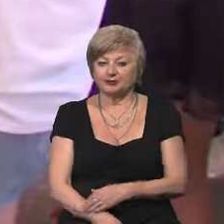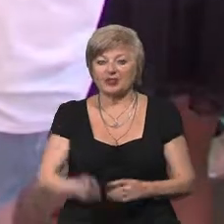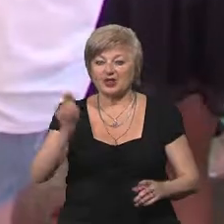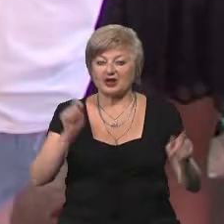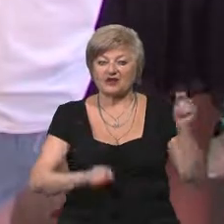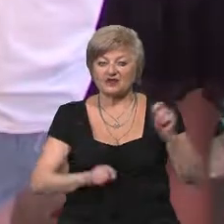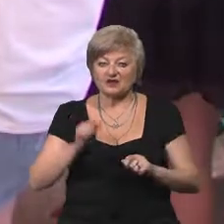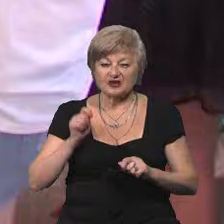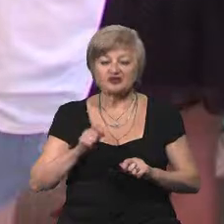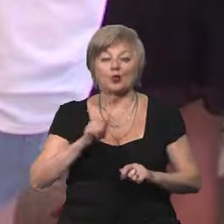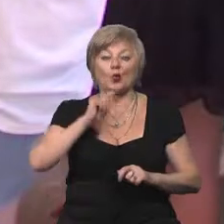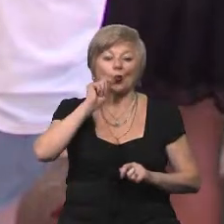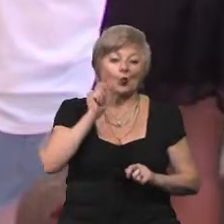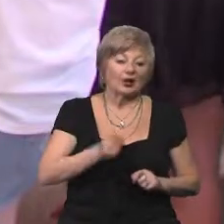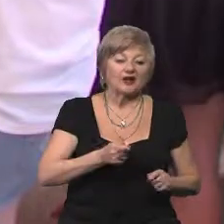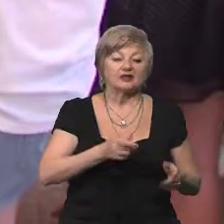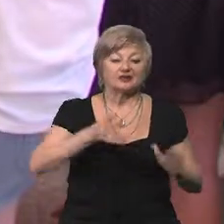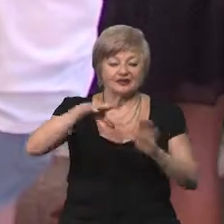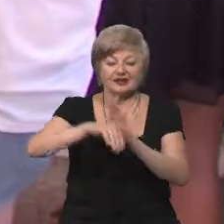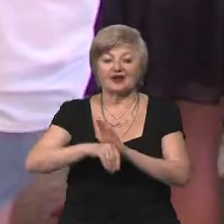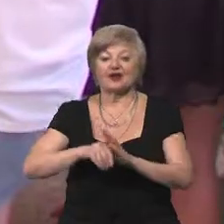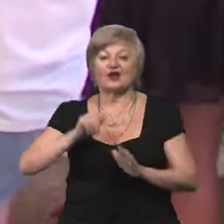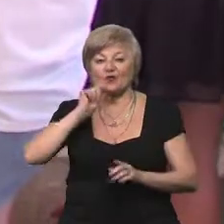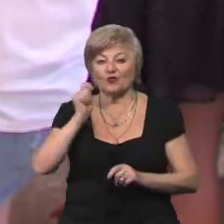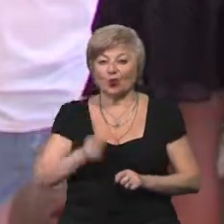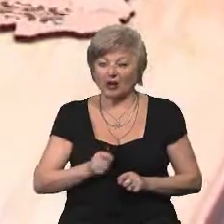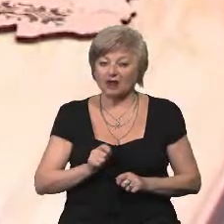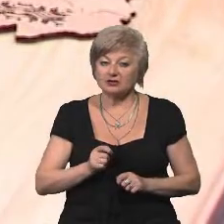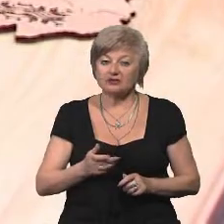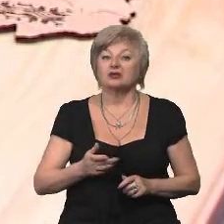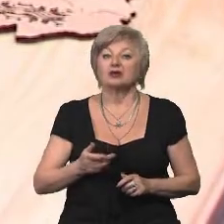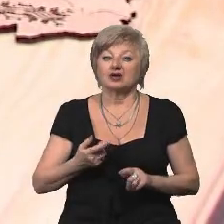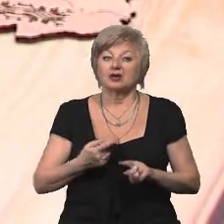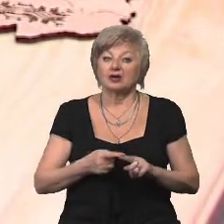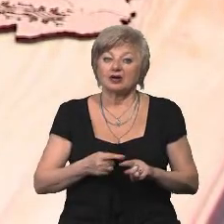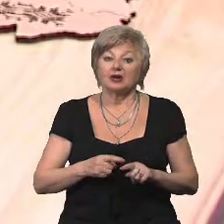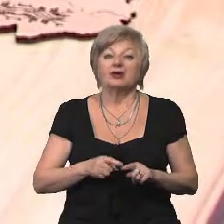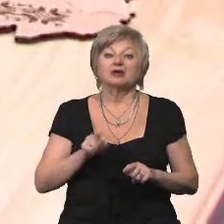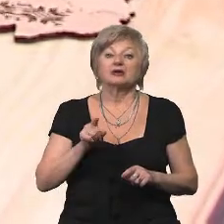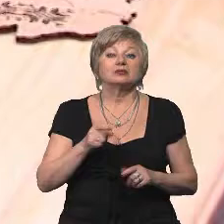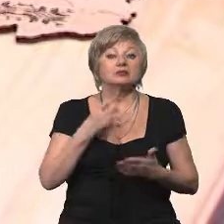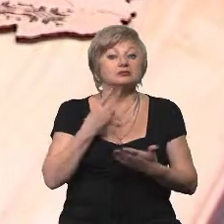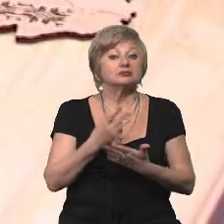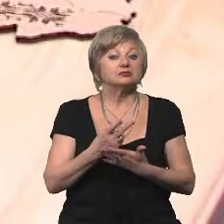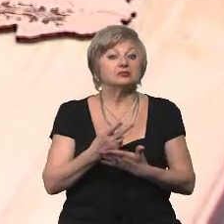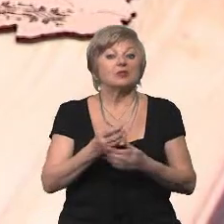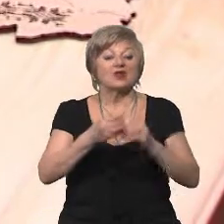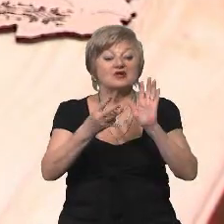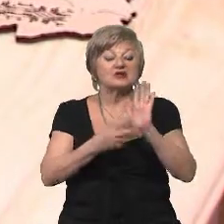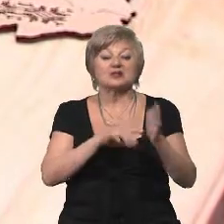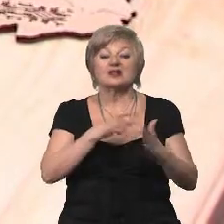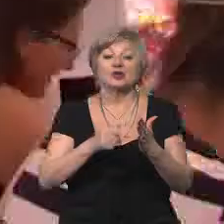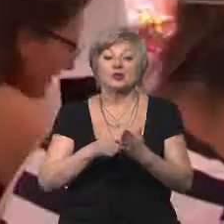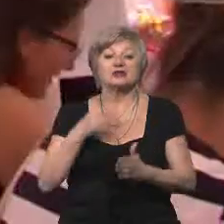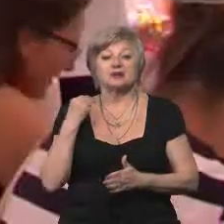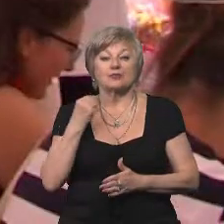Фестиваль «З країни в Україну» уже вшосте відбувається на теренах нашої держави. Цього разу захід охопив 18 міст. В